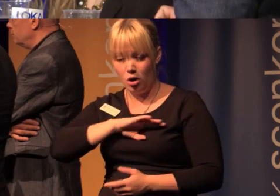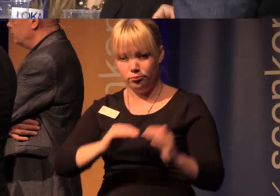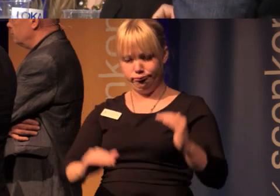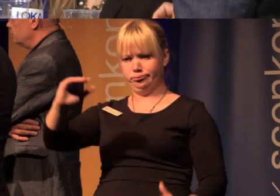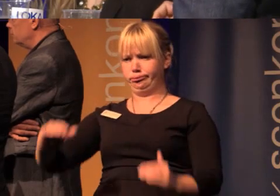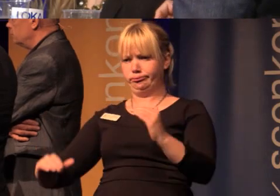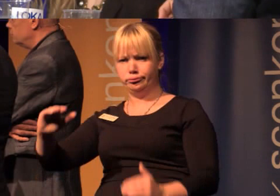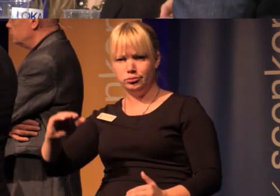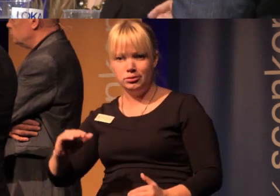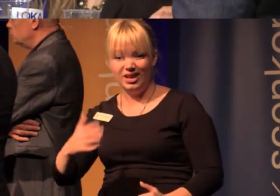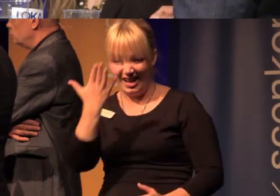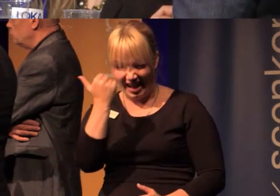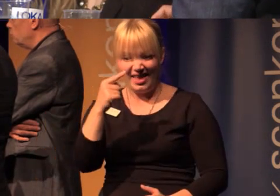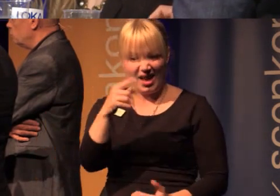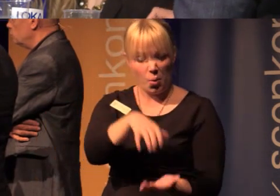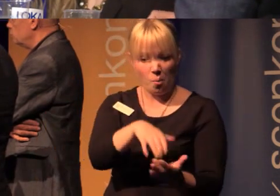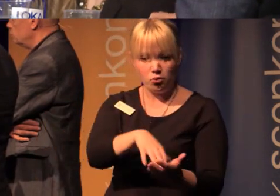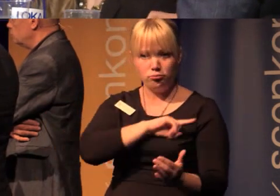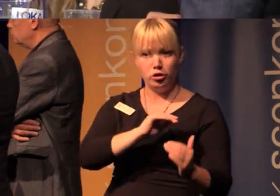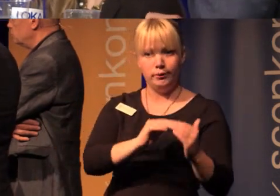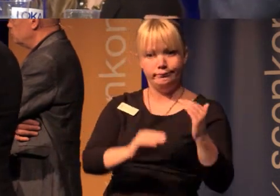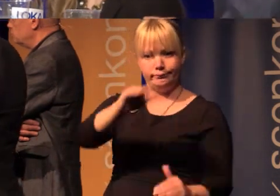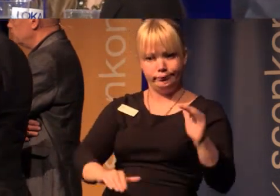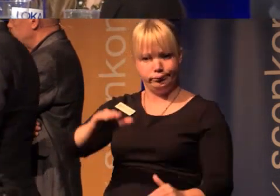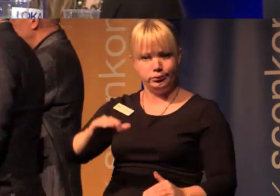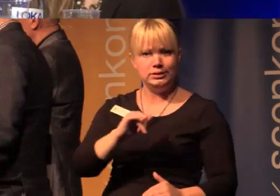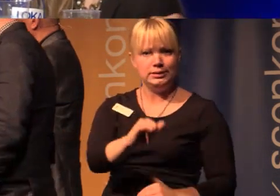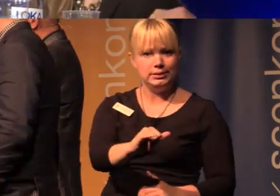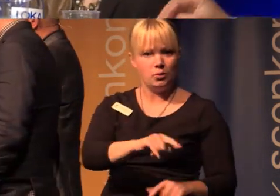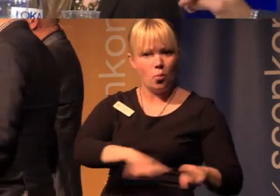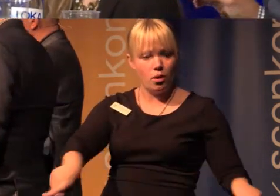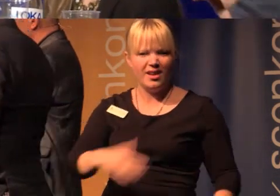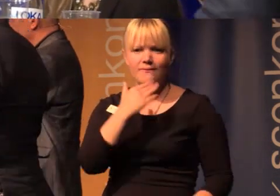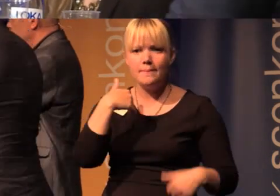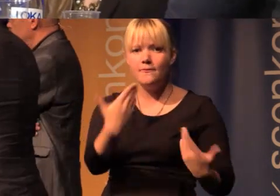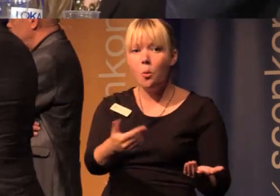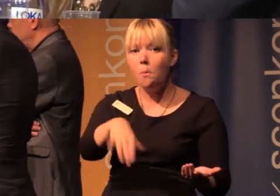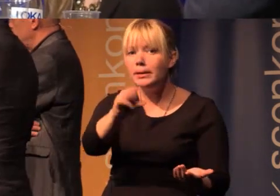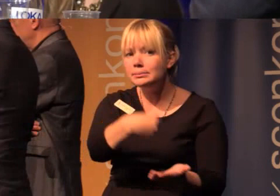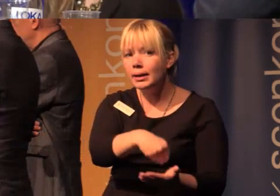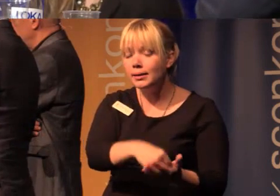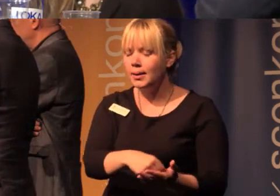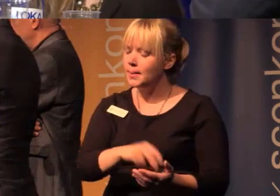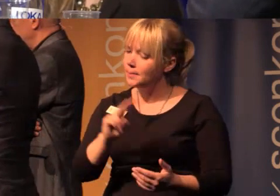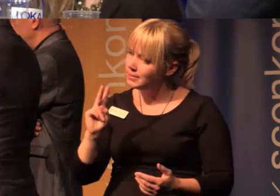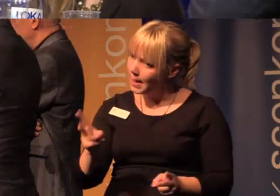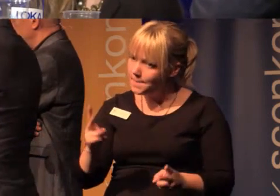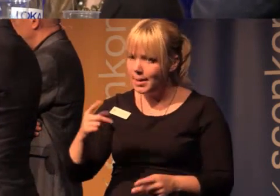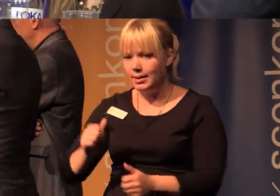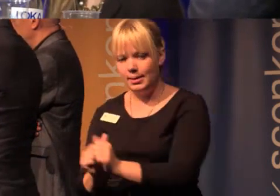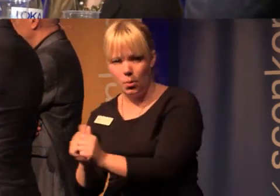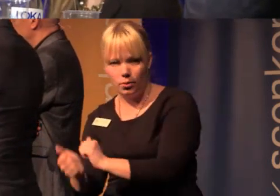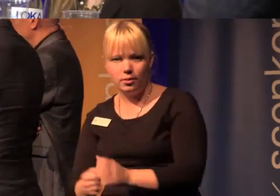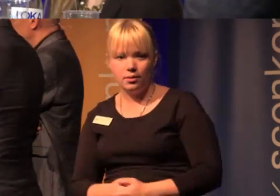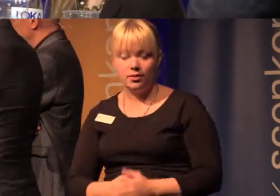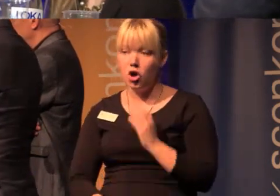Kommun när det kommer till jämställdhet. Vilka är det som får mest del av pengarna? Det gäller både kulturen och idrotten. Samma sak gäller var